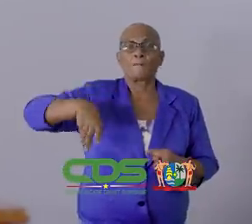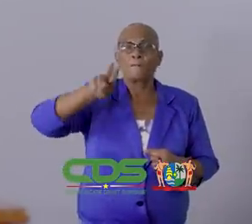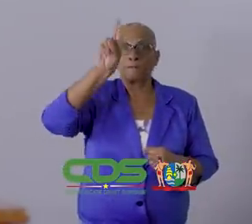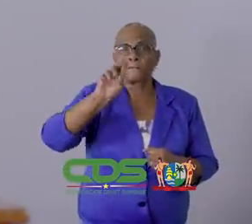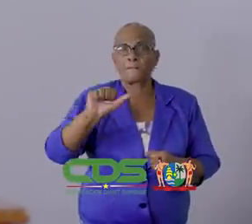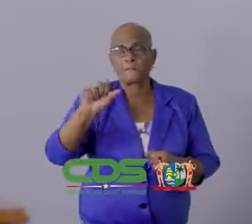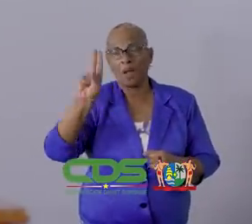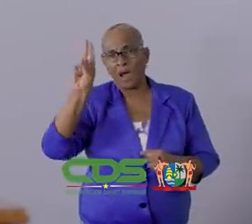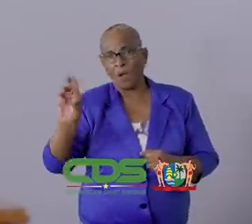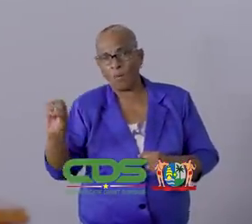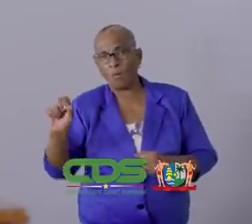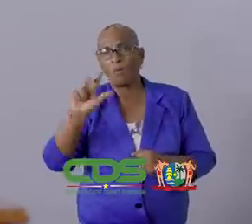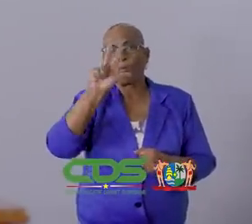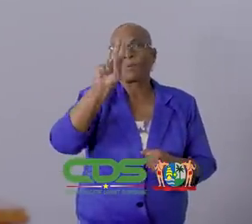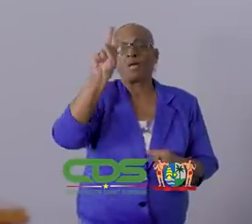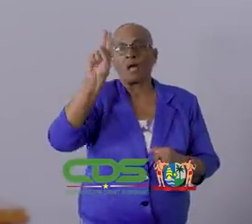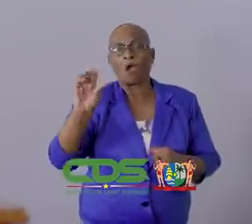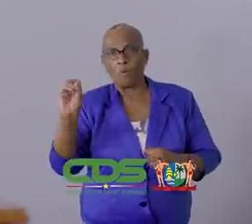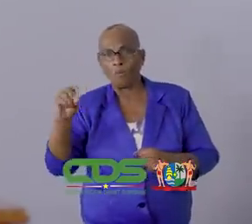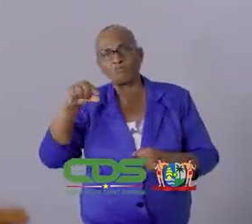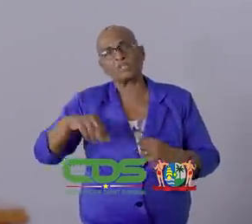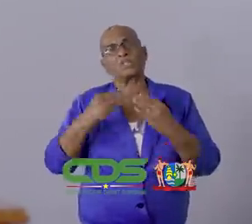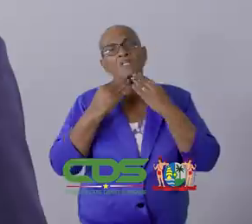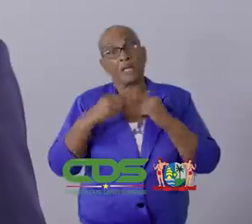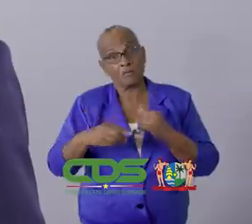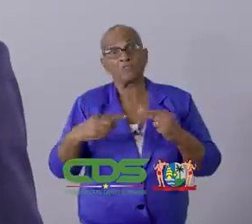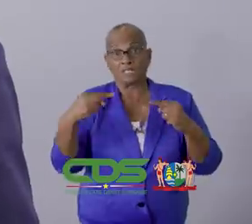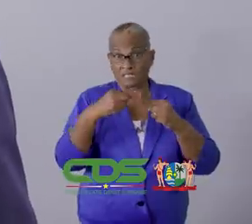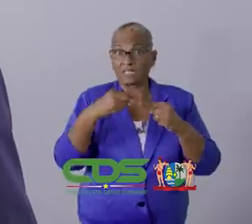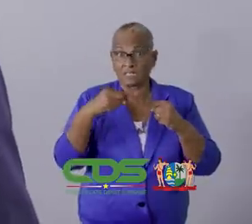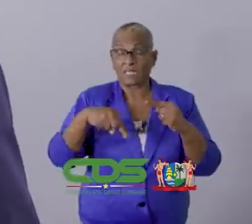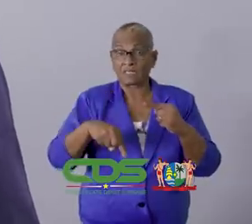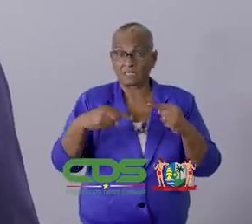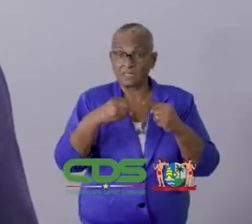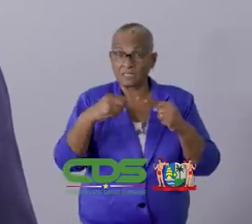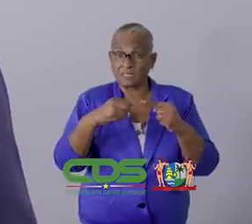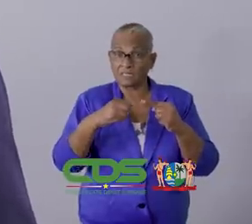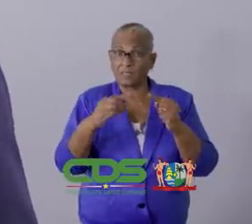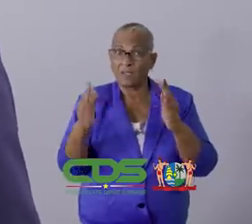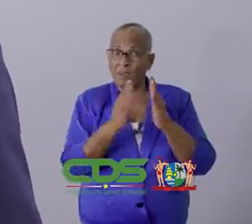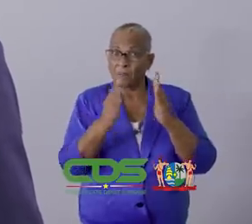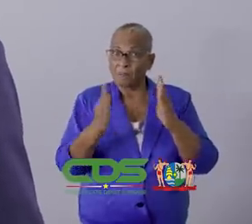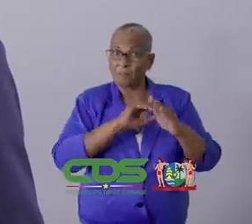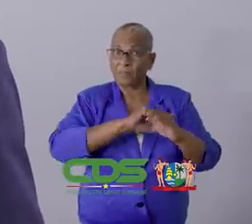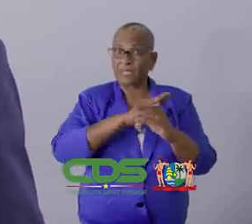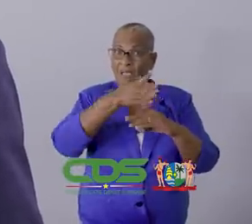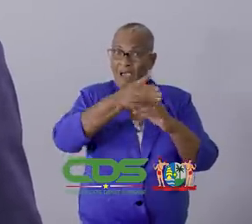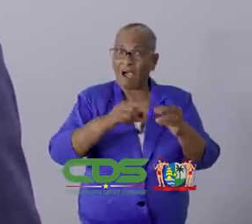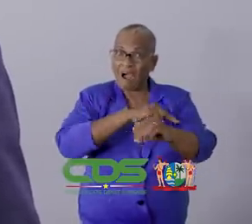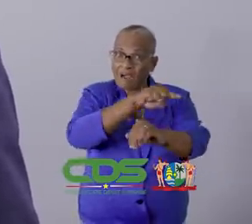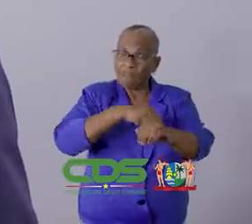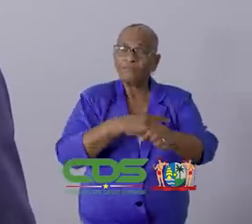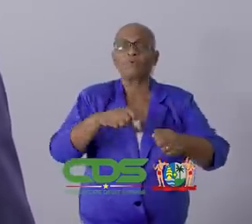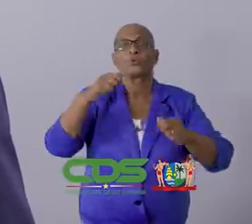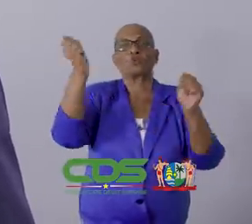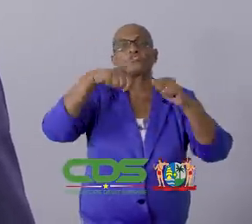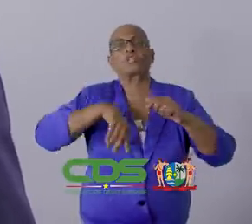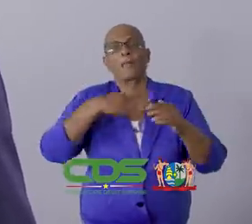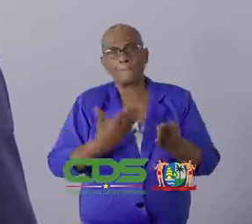de PAHO en WHO voor deze gesten. Deze testen bieden binnen een half uur